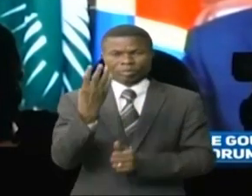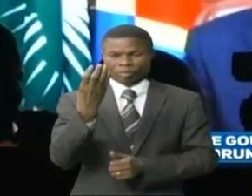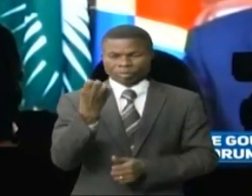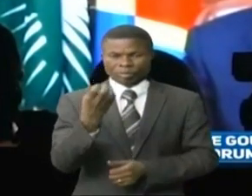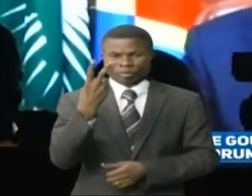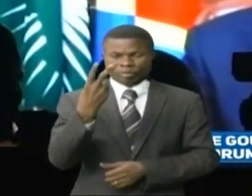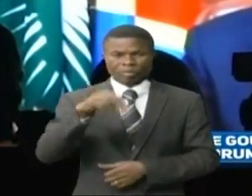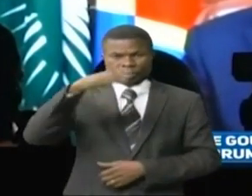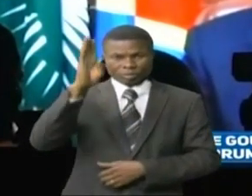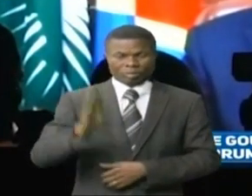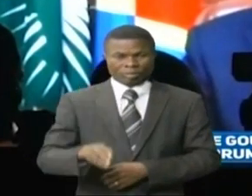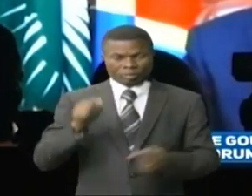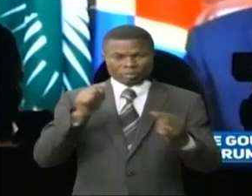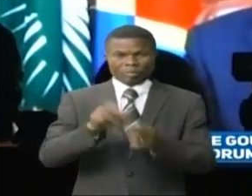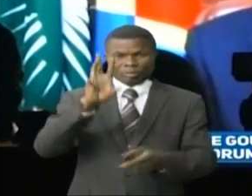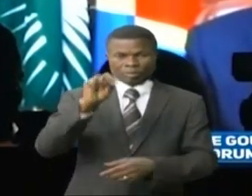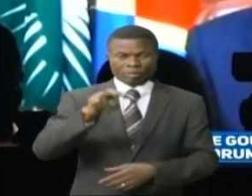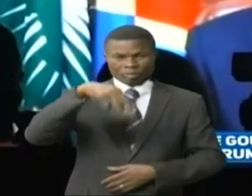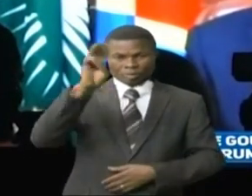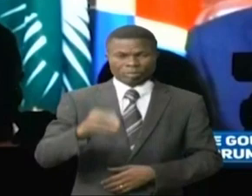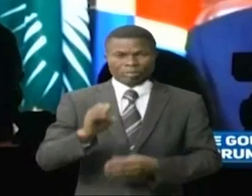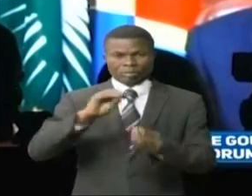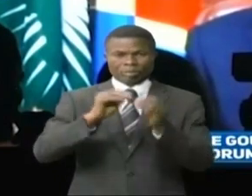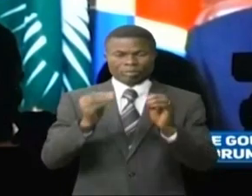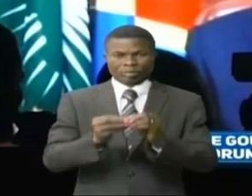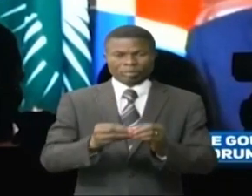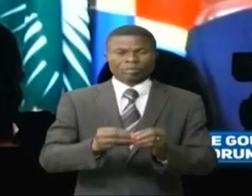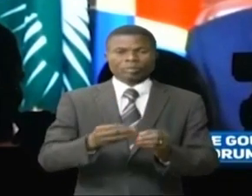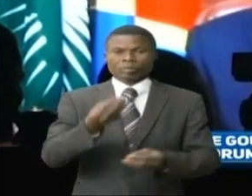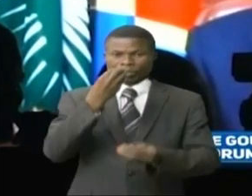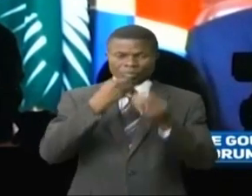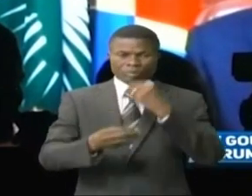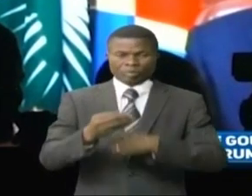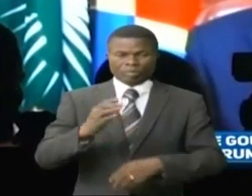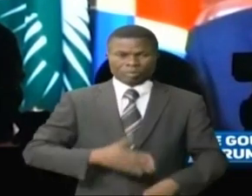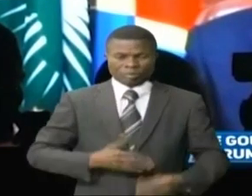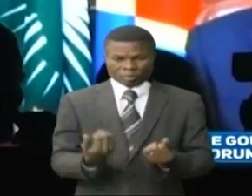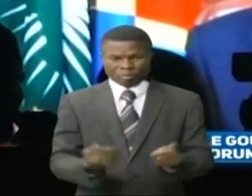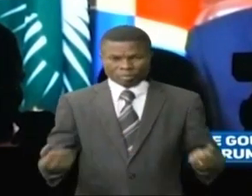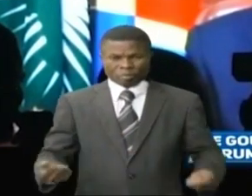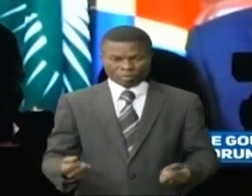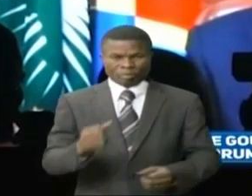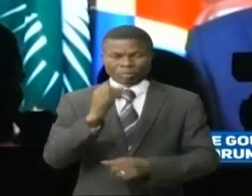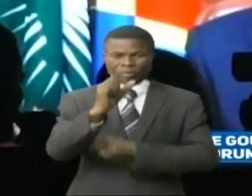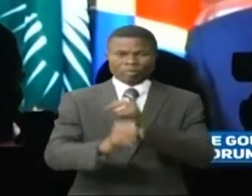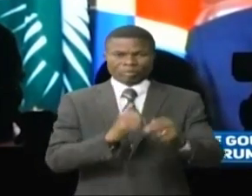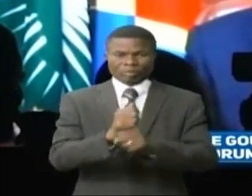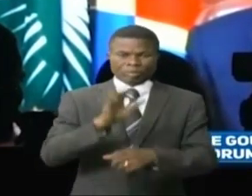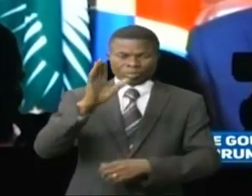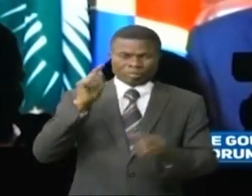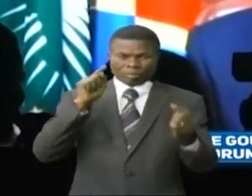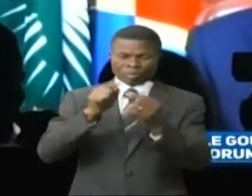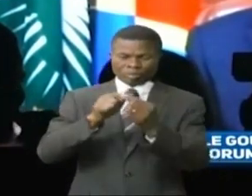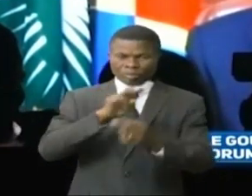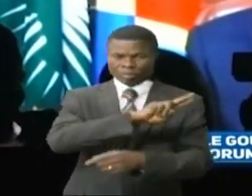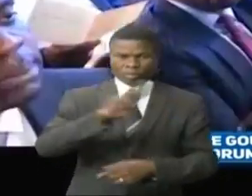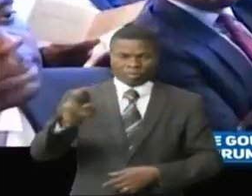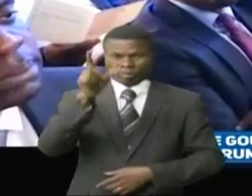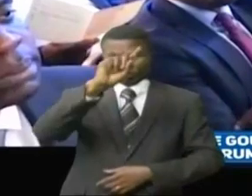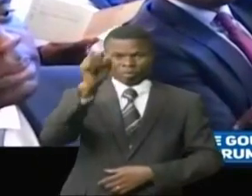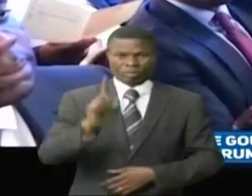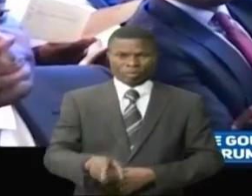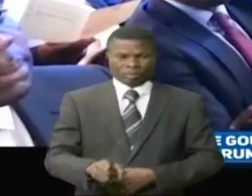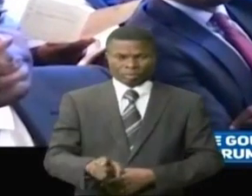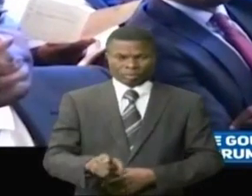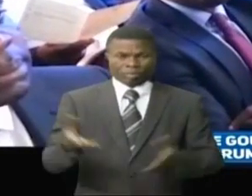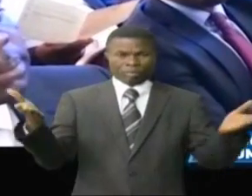à 33% le taux de malnutrition chronique chez les enfants de moins de 5 ans d'ici l'horizon 2030. Présent